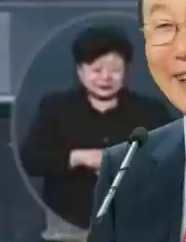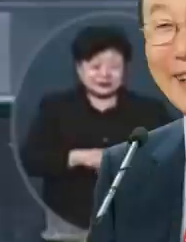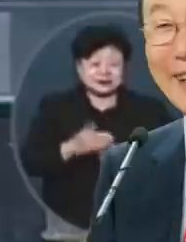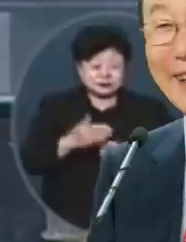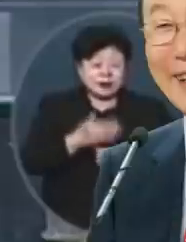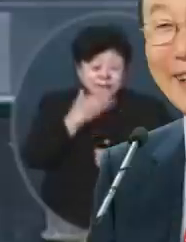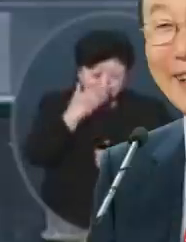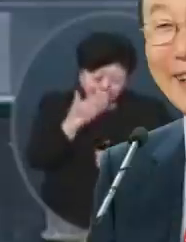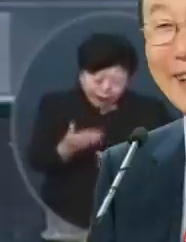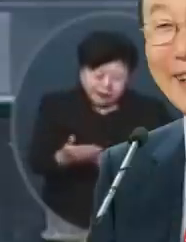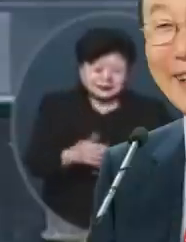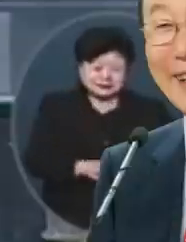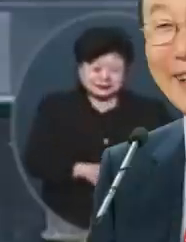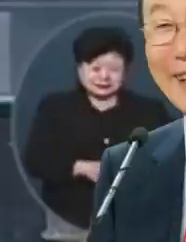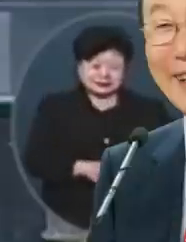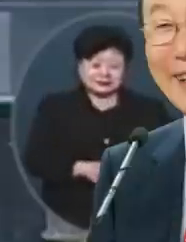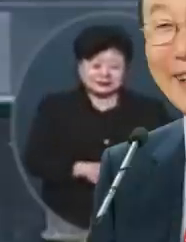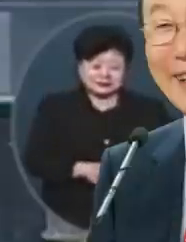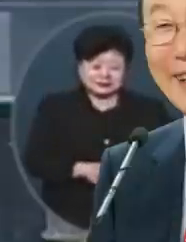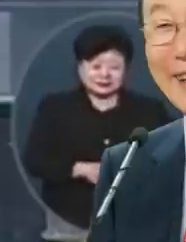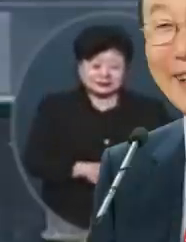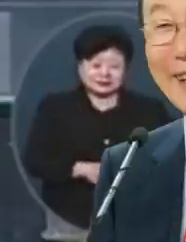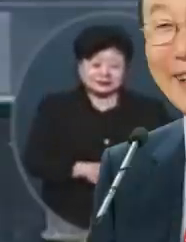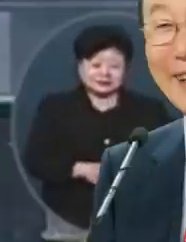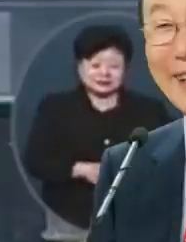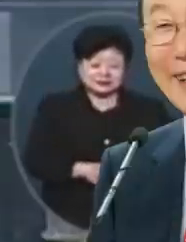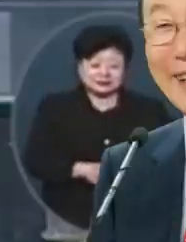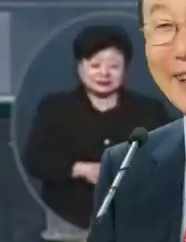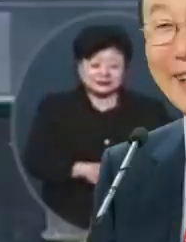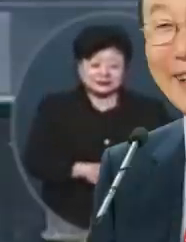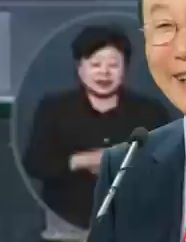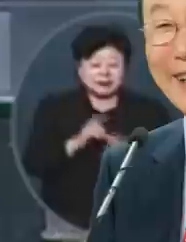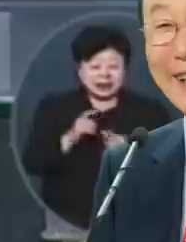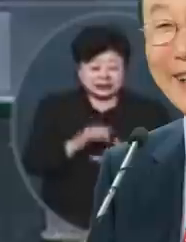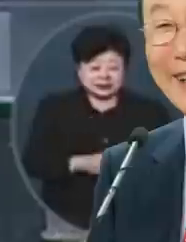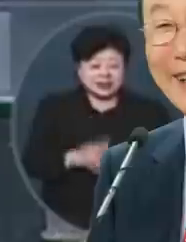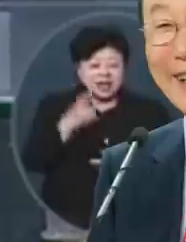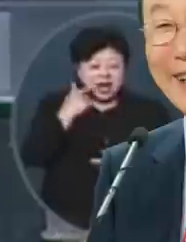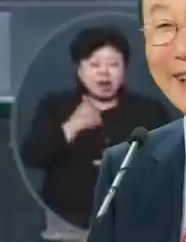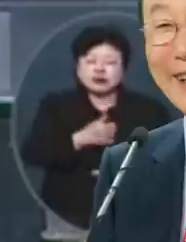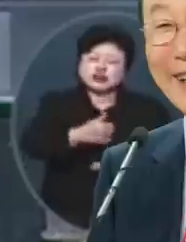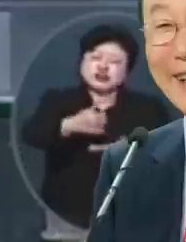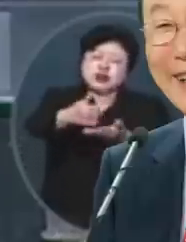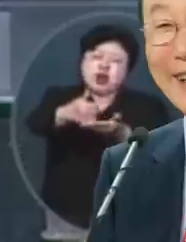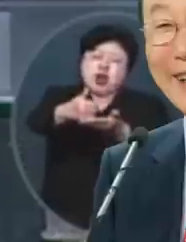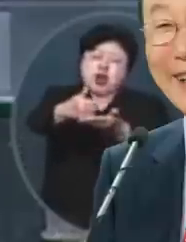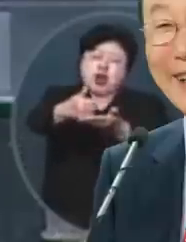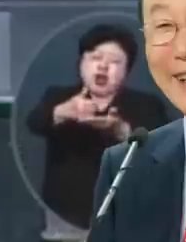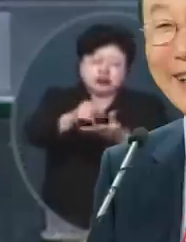수 있으니까 좀 도와주세요, 이렇게 말하지 아버님이여